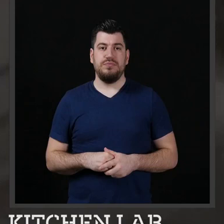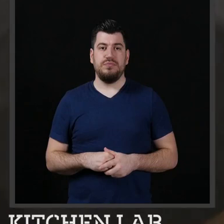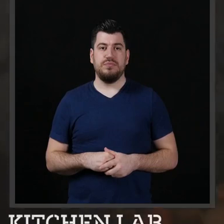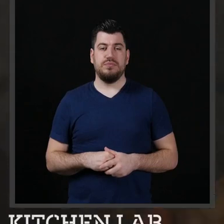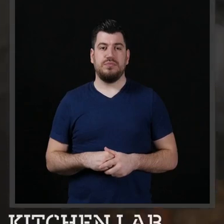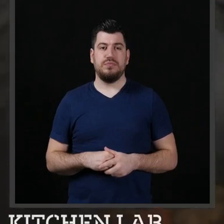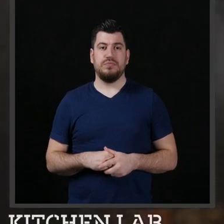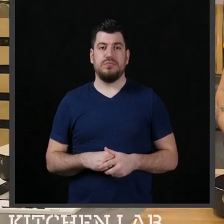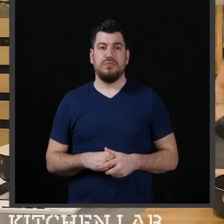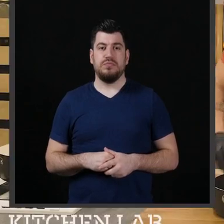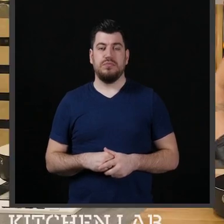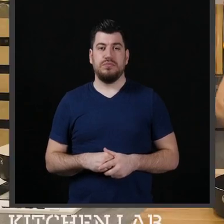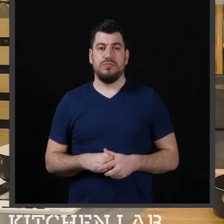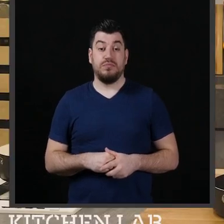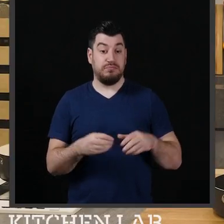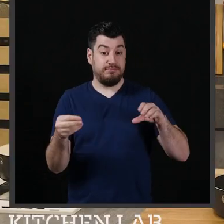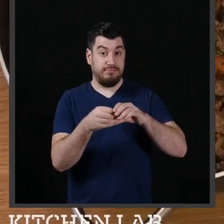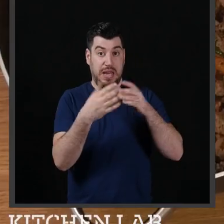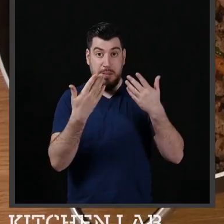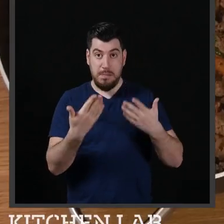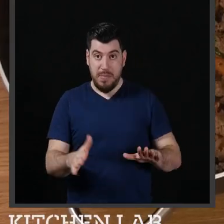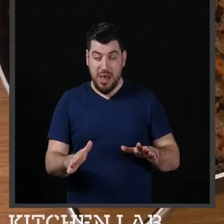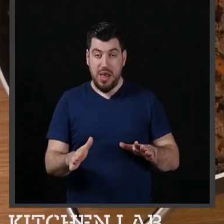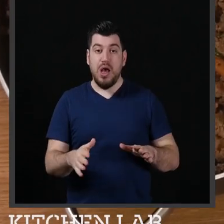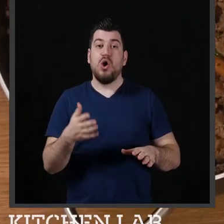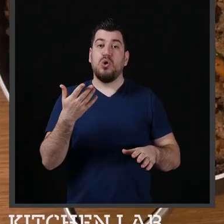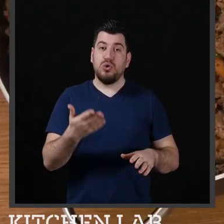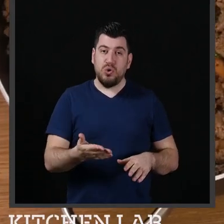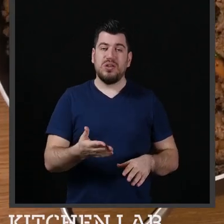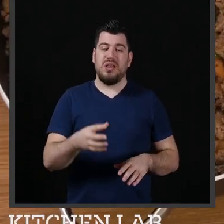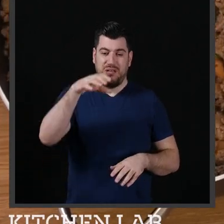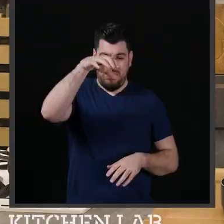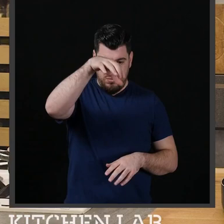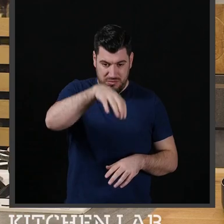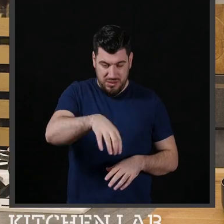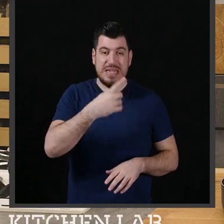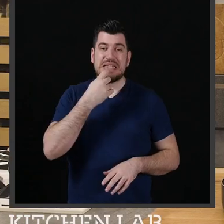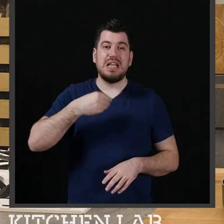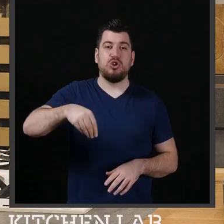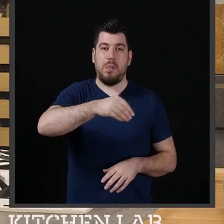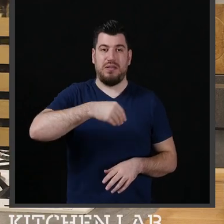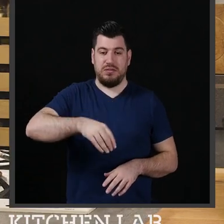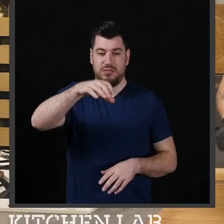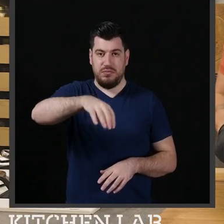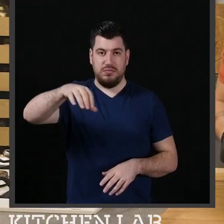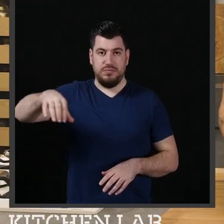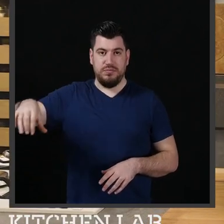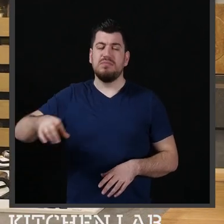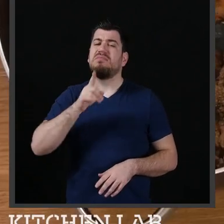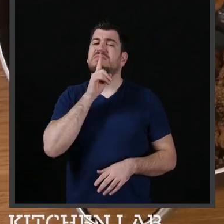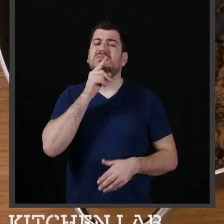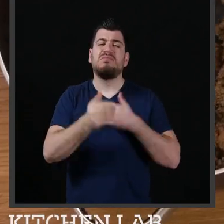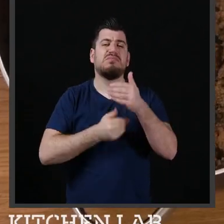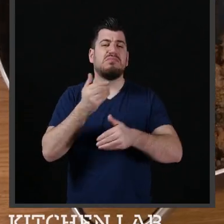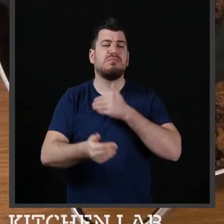Και όπως τα γεμίσετε, θα βάλετε πάνω από τη σάλτσα ντομάτας. Εδώ. Θα συνεχίσω την ίδια διαδικασία μέχρι που να γεμίσει